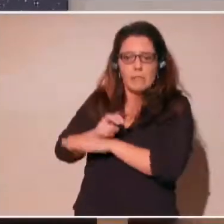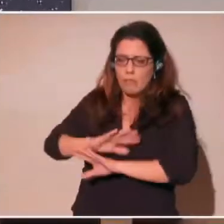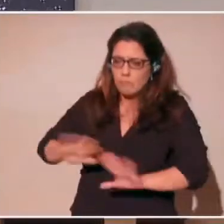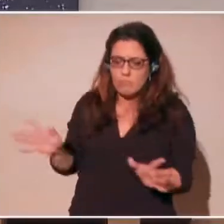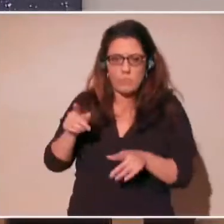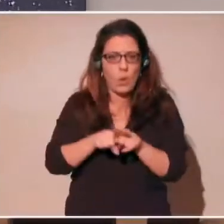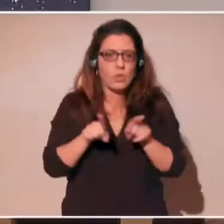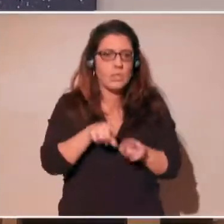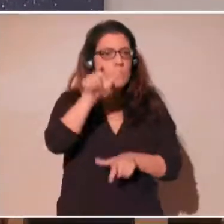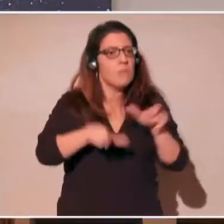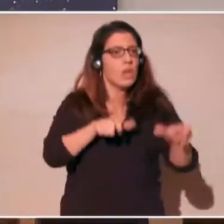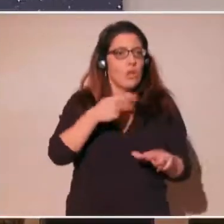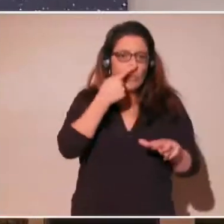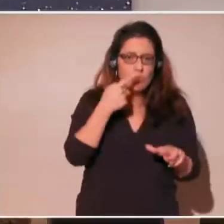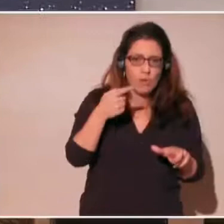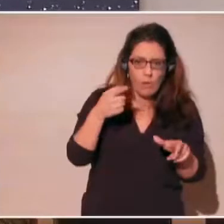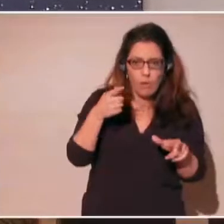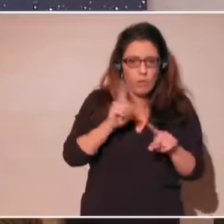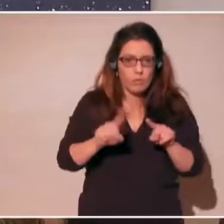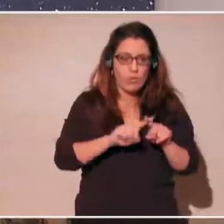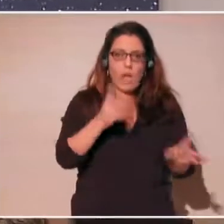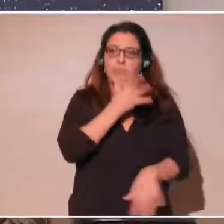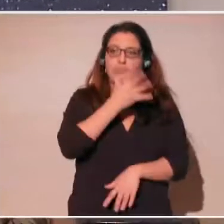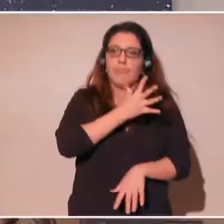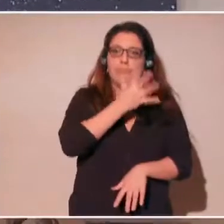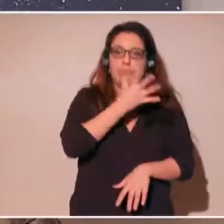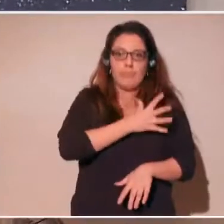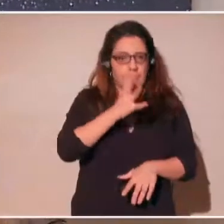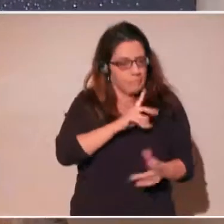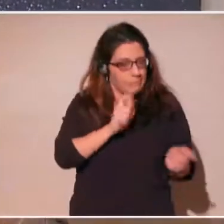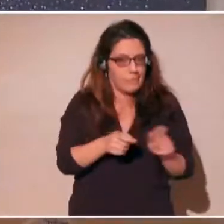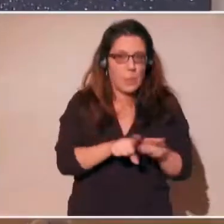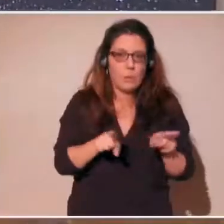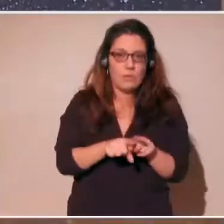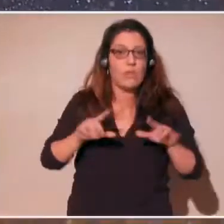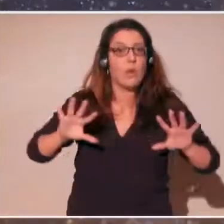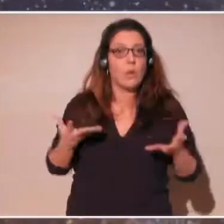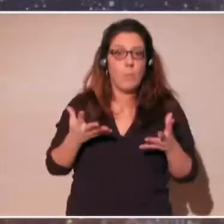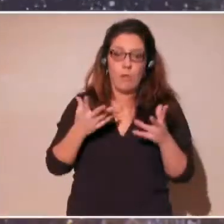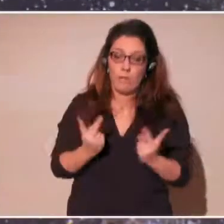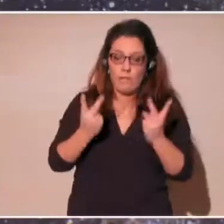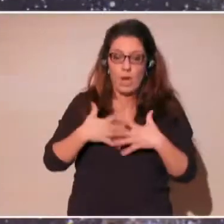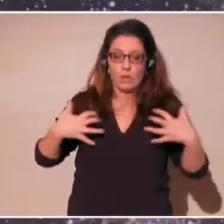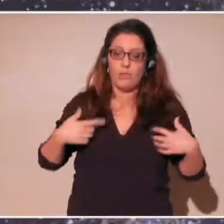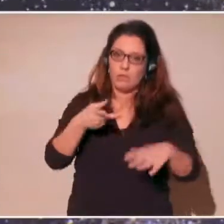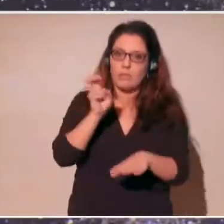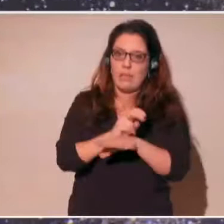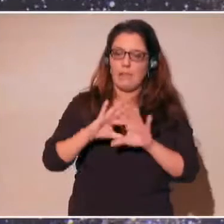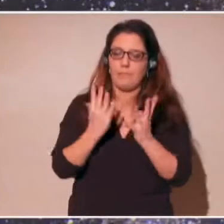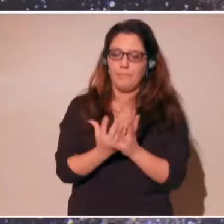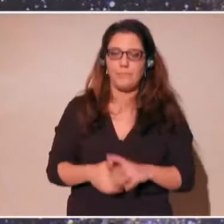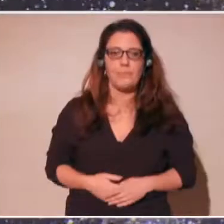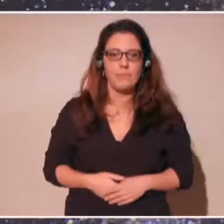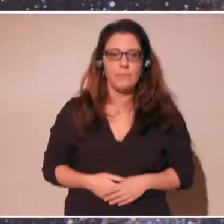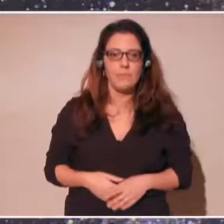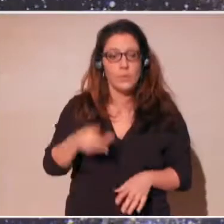irréaliste et impossible ce qui est rationnel et nécessaire, le tout en préservant les valeurs de la science. Je suis donc, comme tous ici,